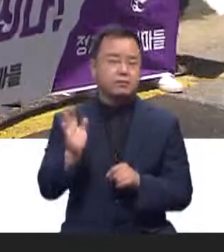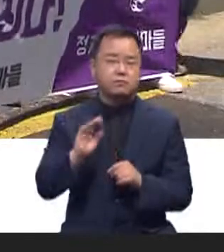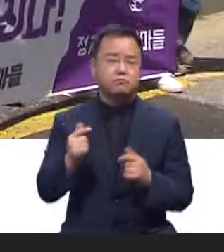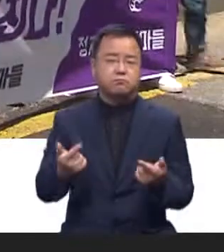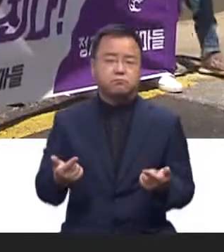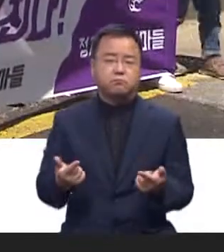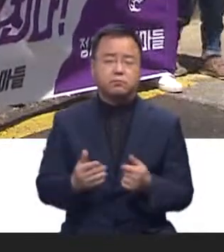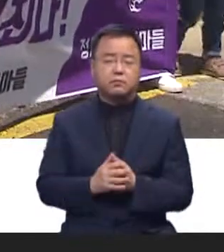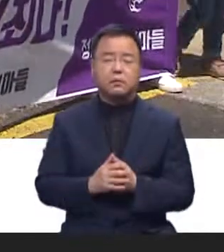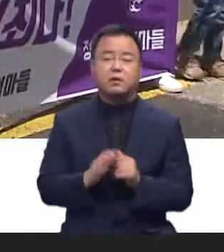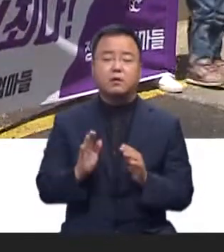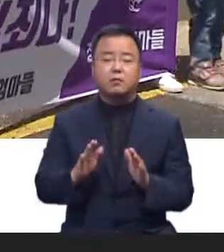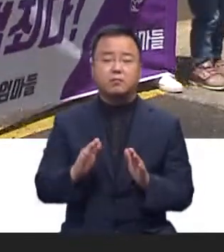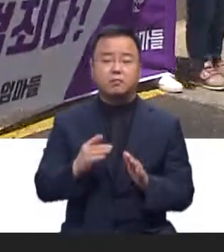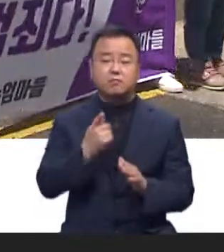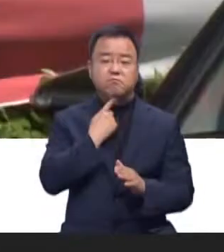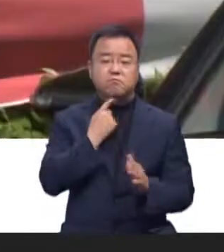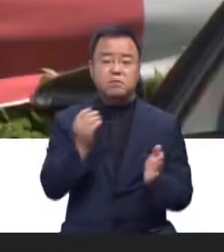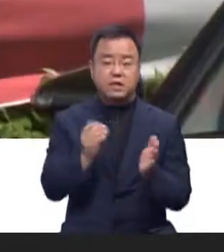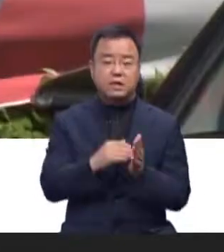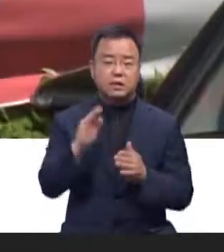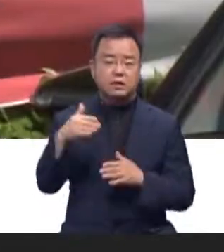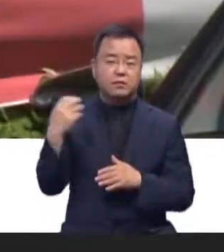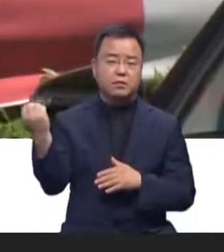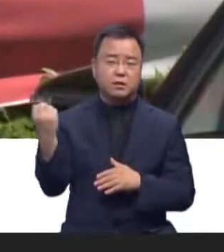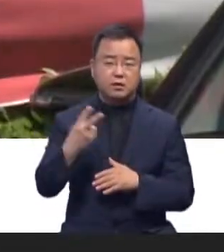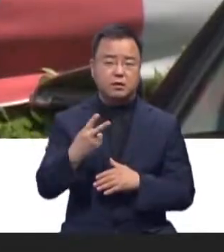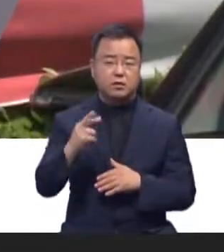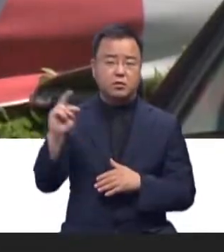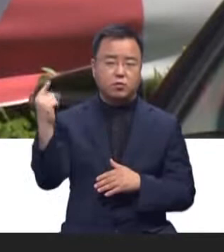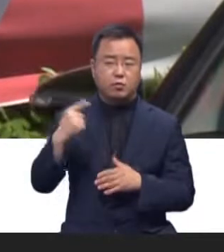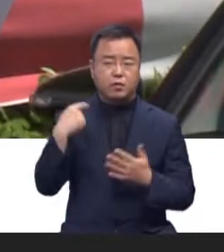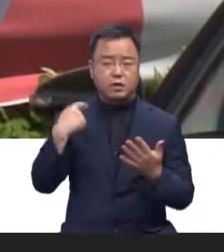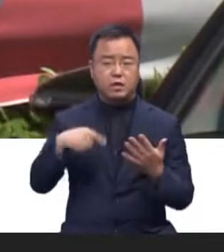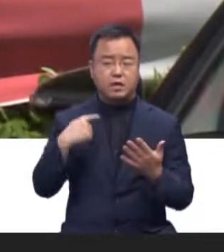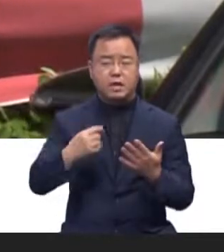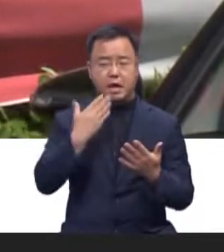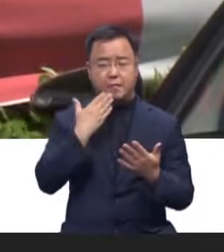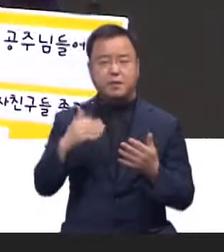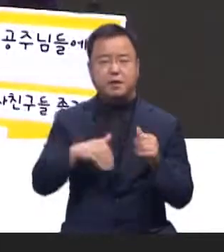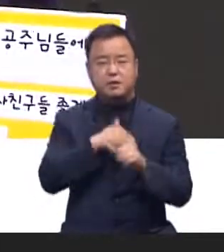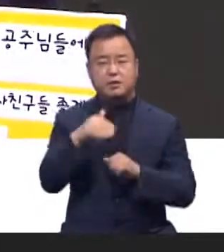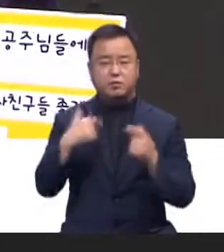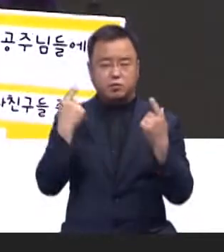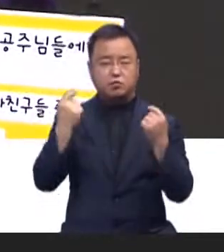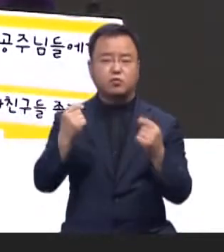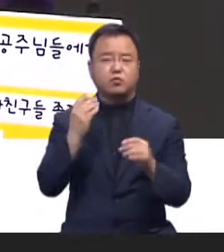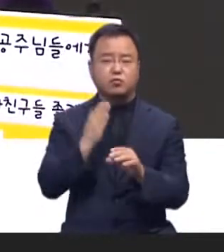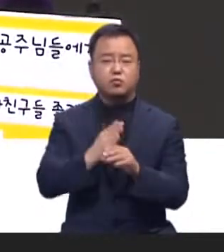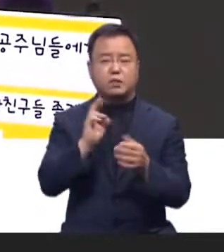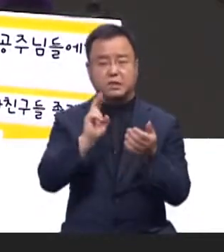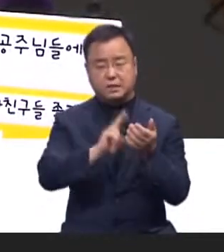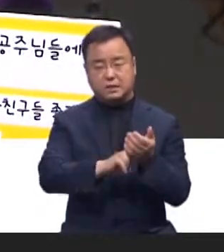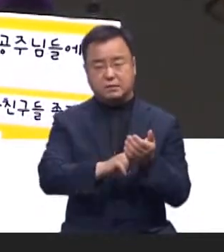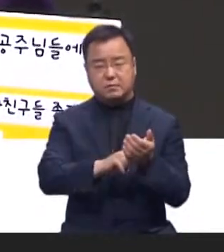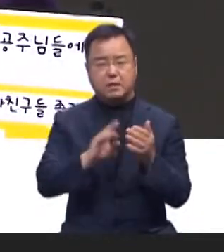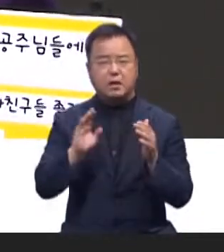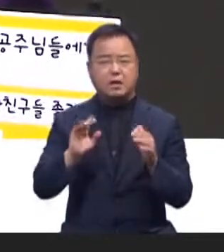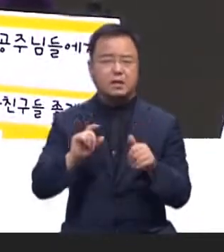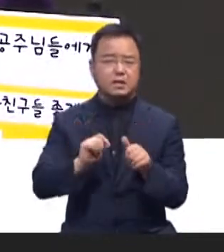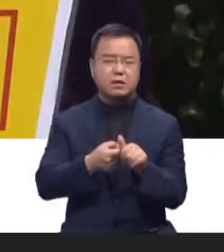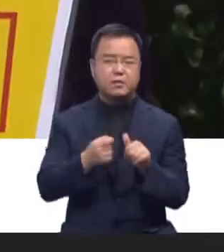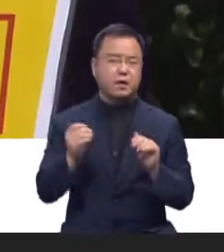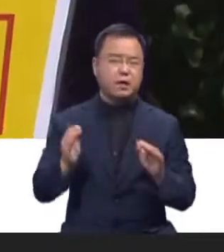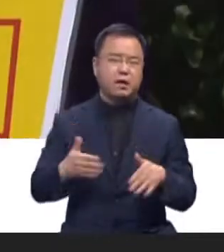떠나더라도 성비를 저지른 가해 교사들이 버젓이 교단을 지킬 수 있는 시스템이 바뀌지 않고 은폐와 솜방망이 처벌이 끊기지